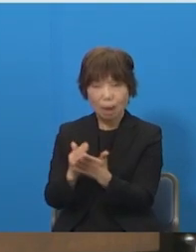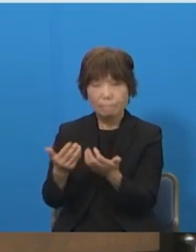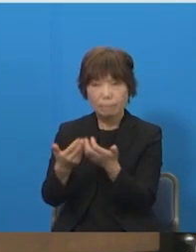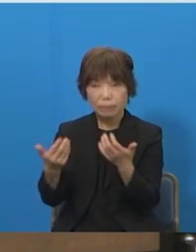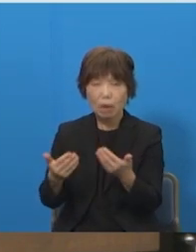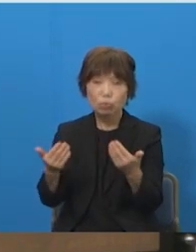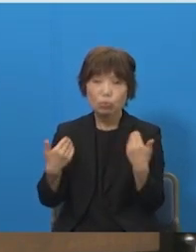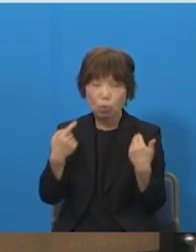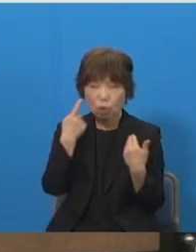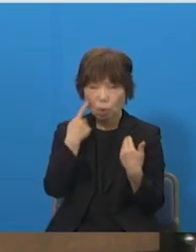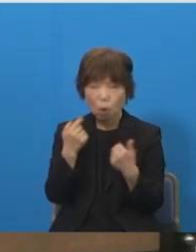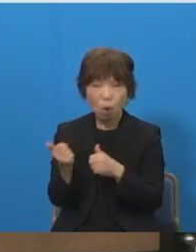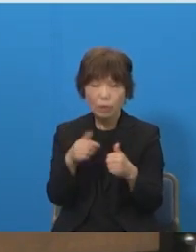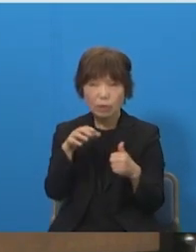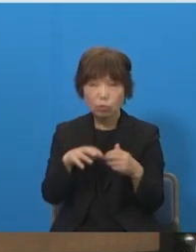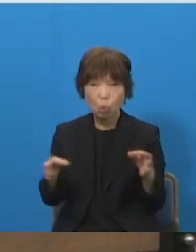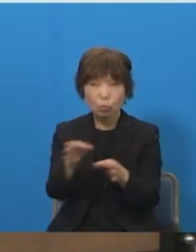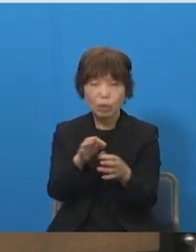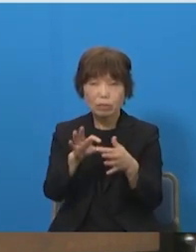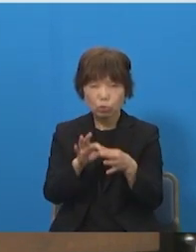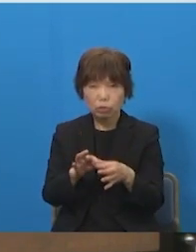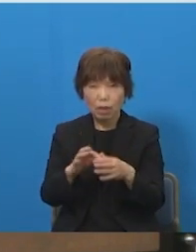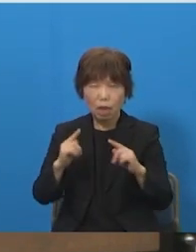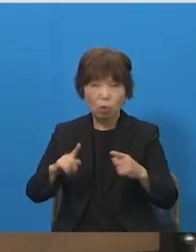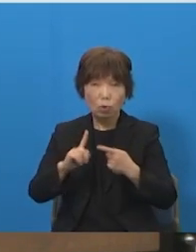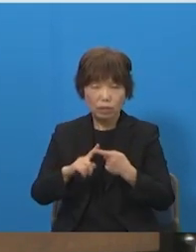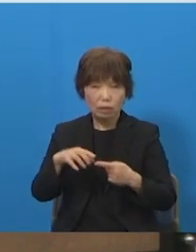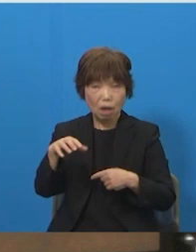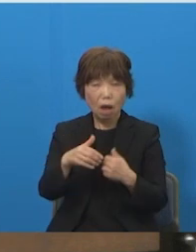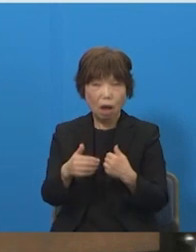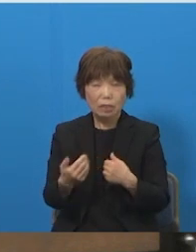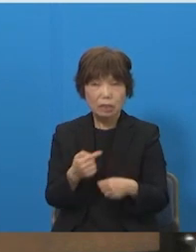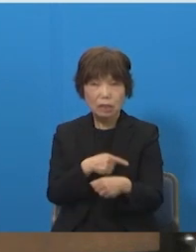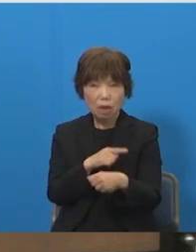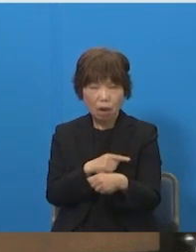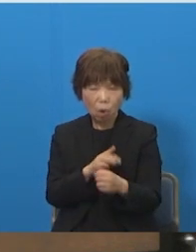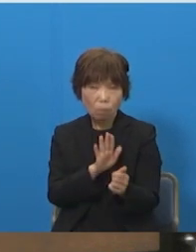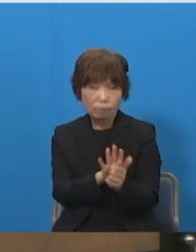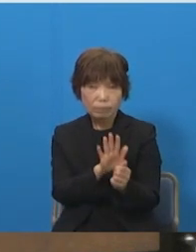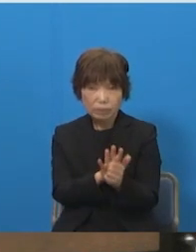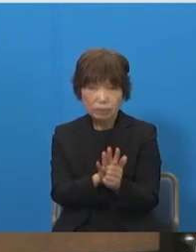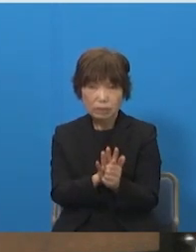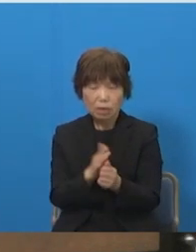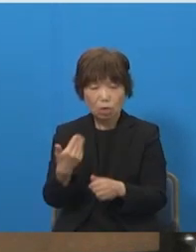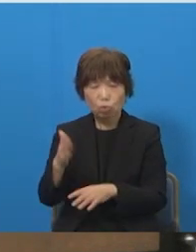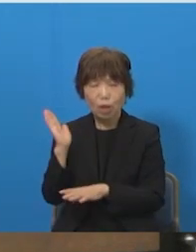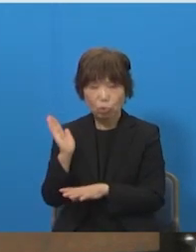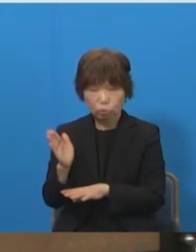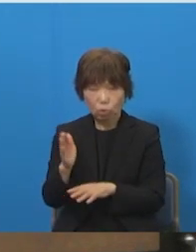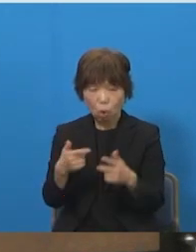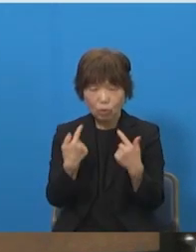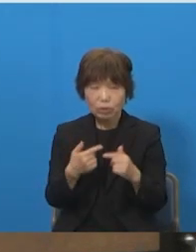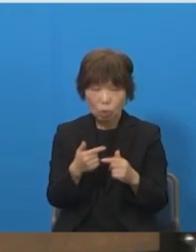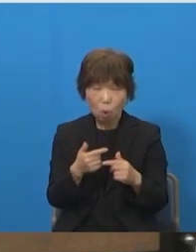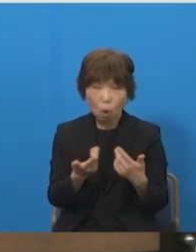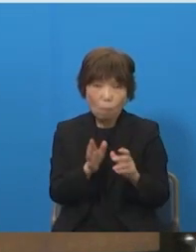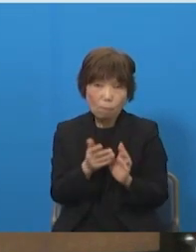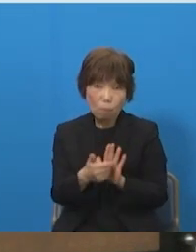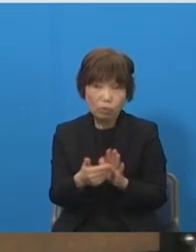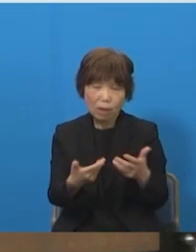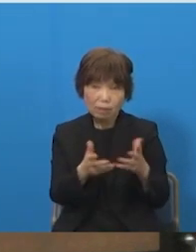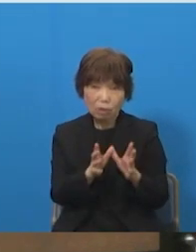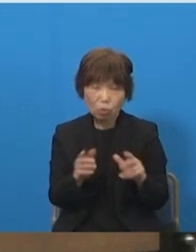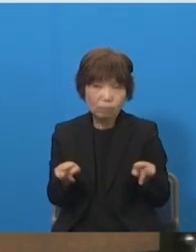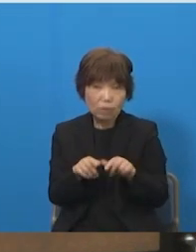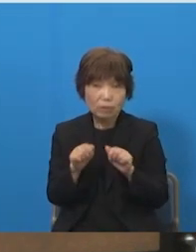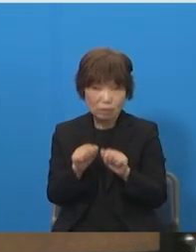特に避難所運営に関しては、公助名をもっと伸ばし、自主防災会と 区役所の連携を密にすることが、これからの地